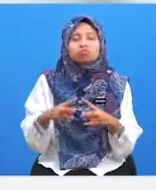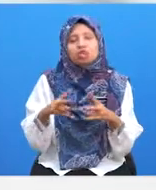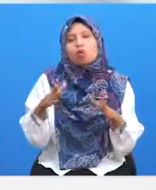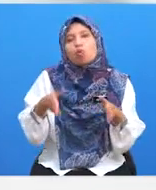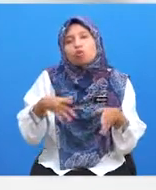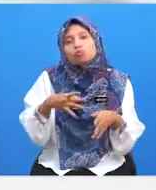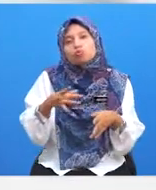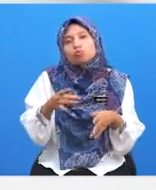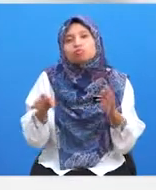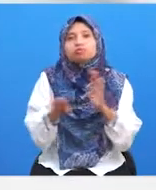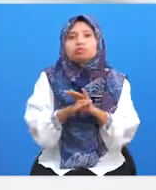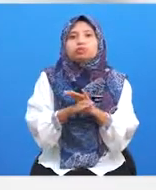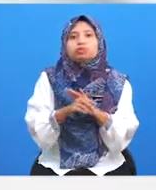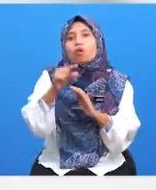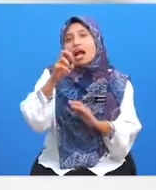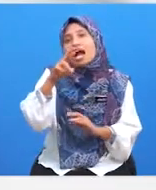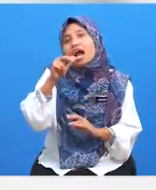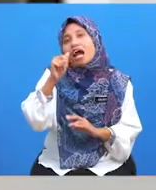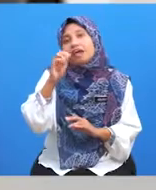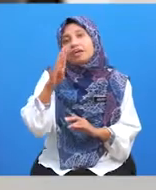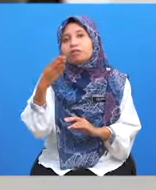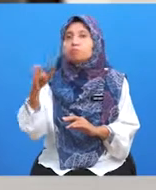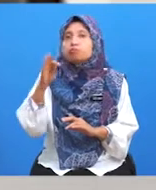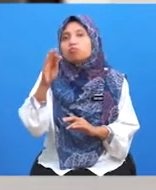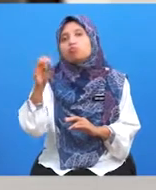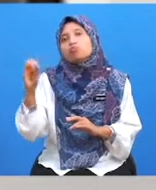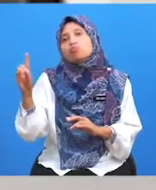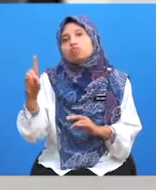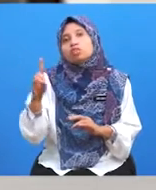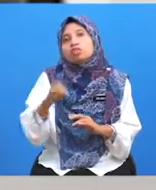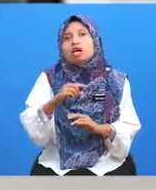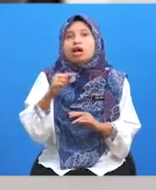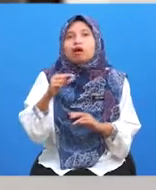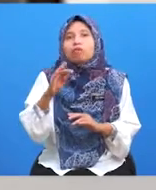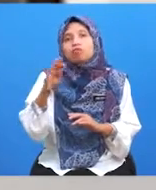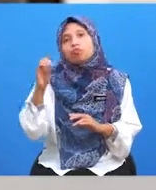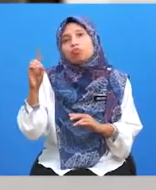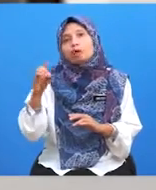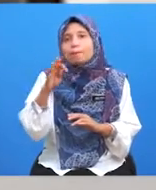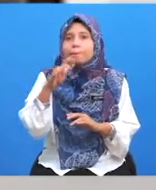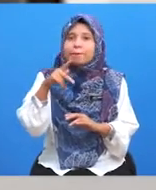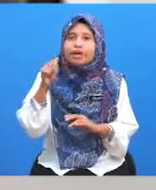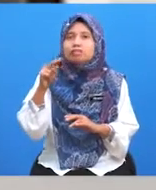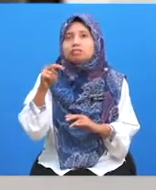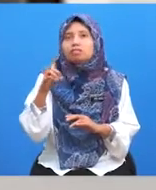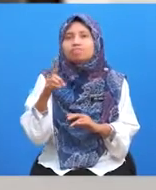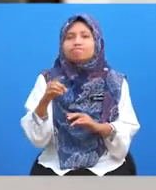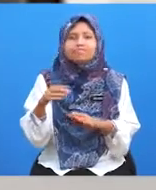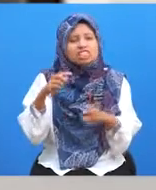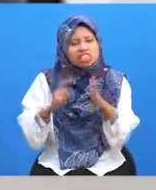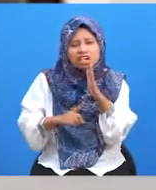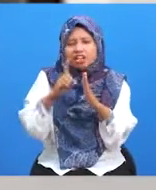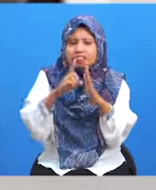pasaran sebagai contoh grabfood foodpanda poslaju Desa l'express tren meningkat menunjukkan